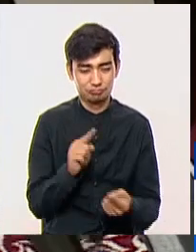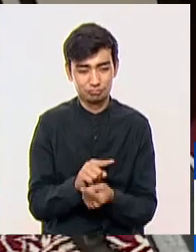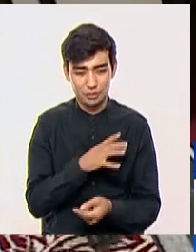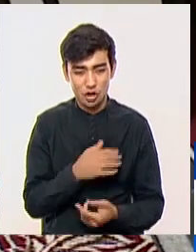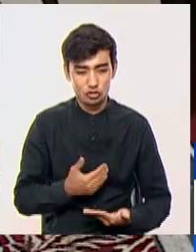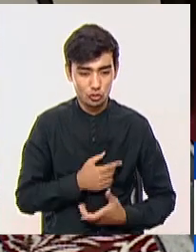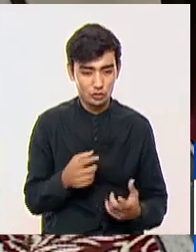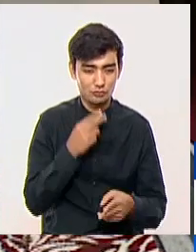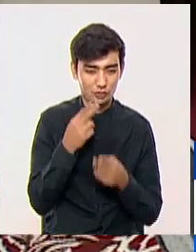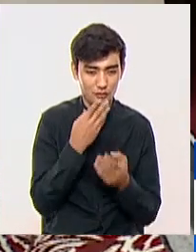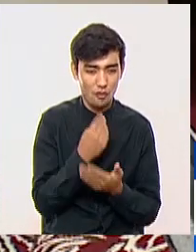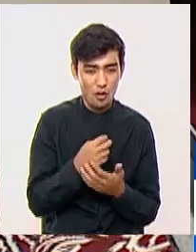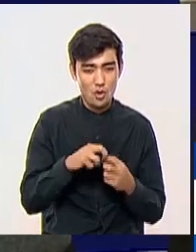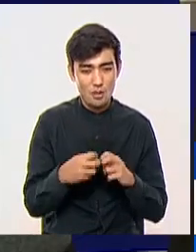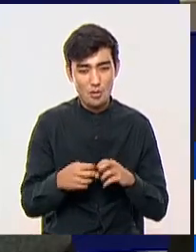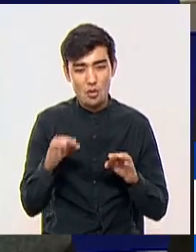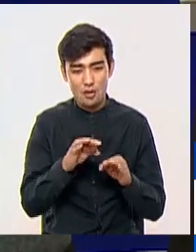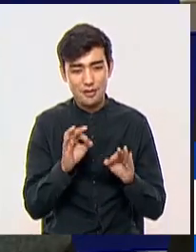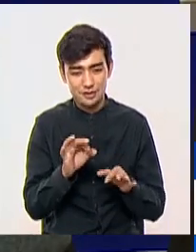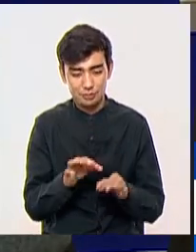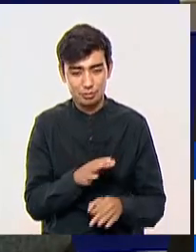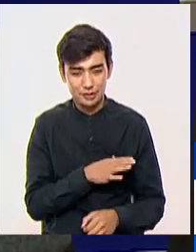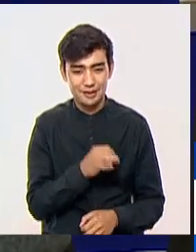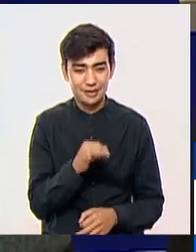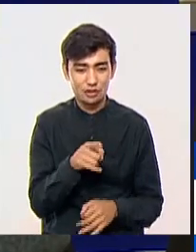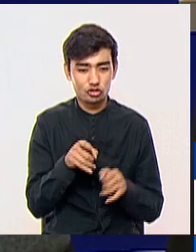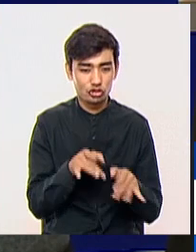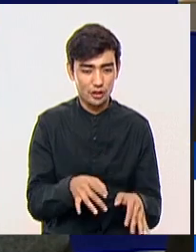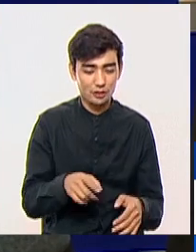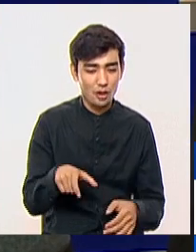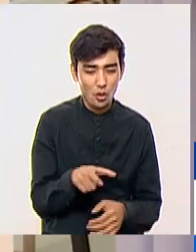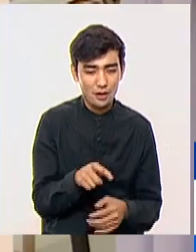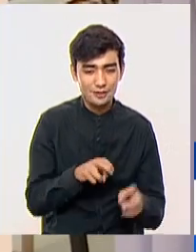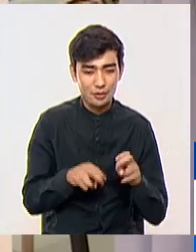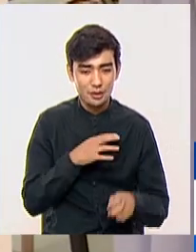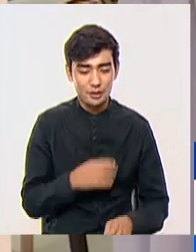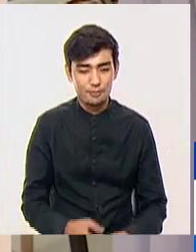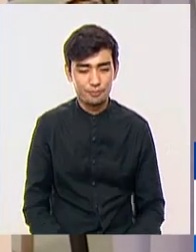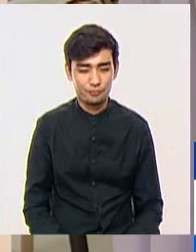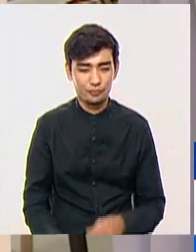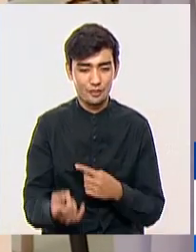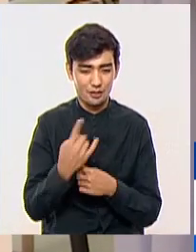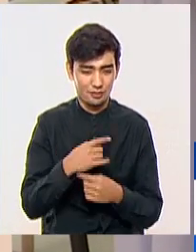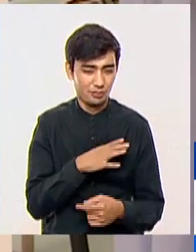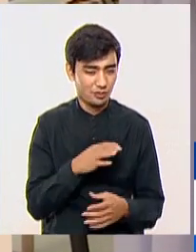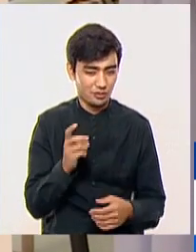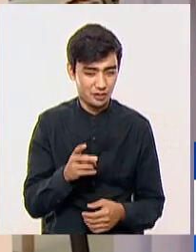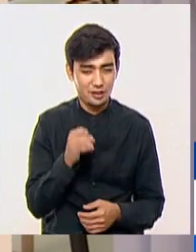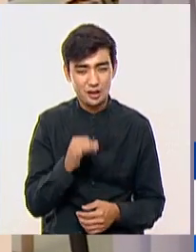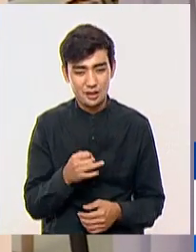тұрғындар өздерін толғандырған түйткілді мәселелерін ортаға салып, оны шешу жолдарын талқылады. Алаяқтық мәселесі бойынша келдім.